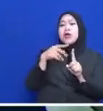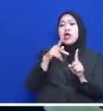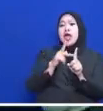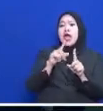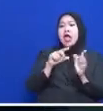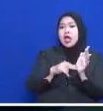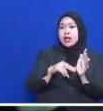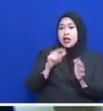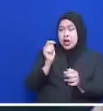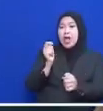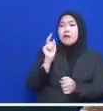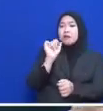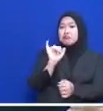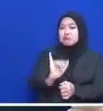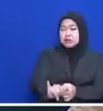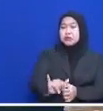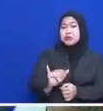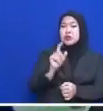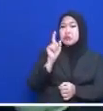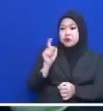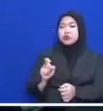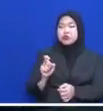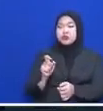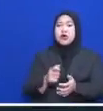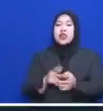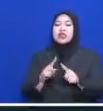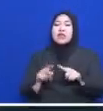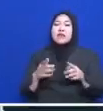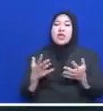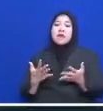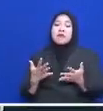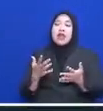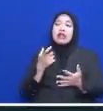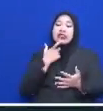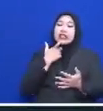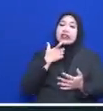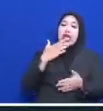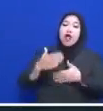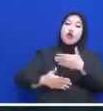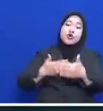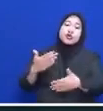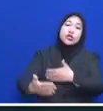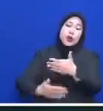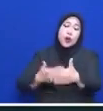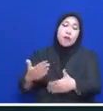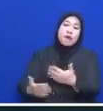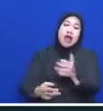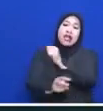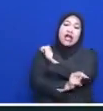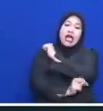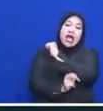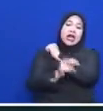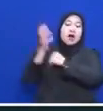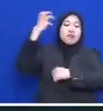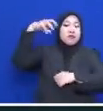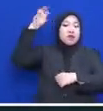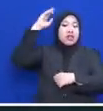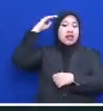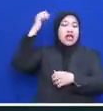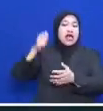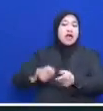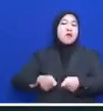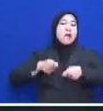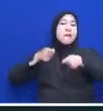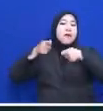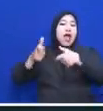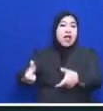tetapi bukan soal GBHN-nya, tetapi soal konsistensi istiqomahnya negara dan pemerintah dalam